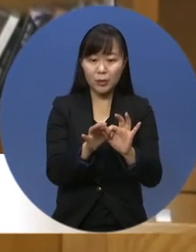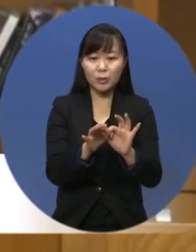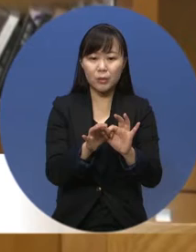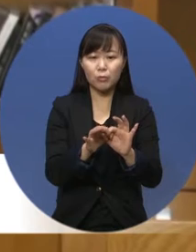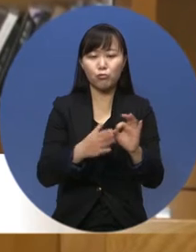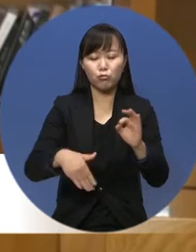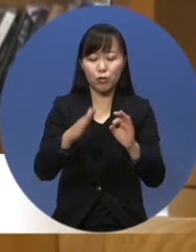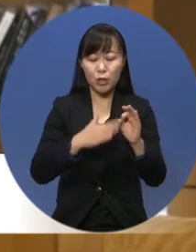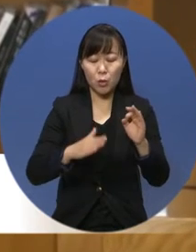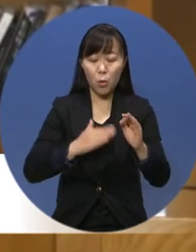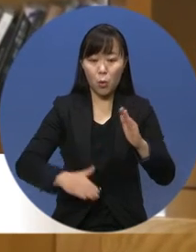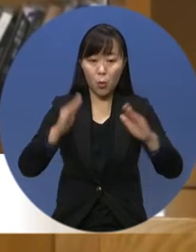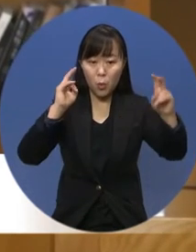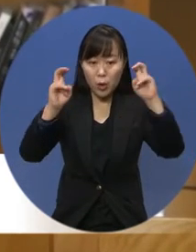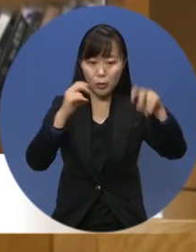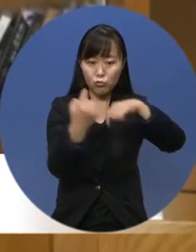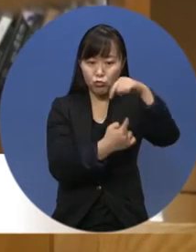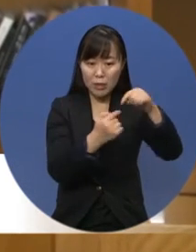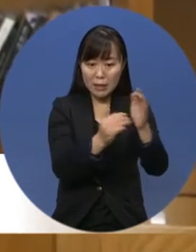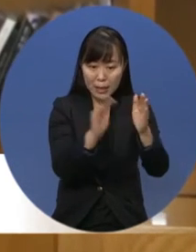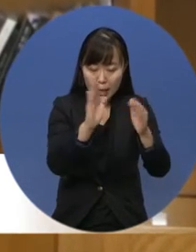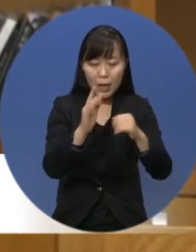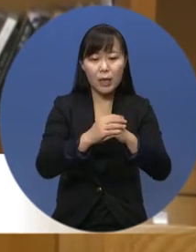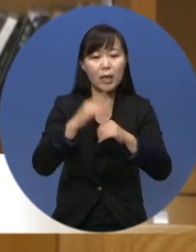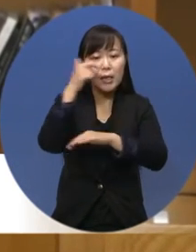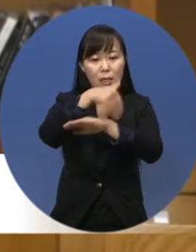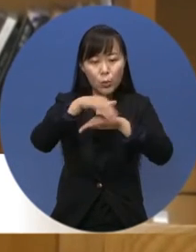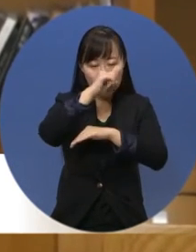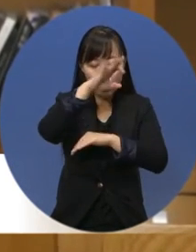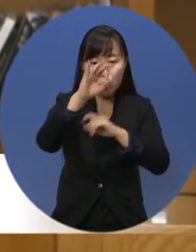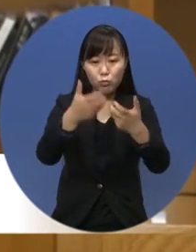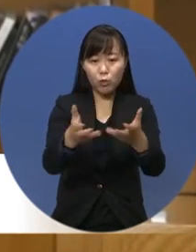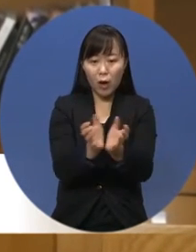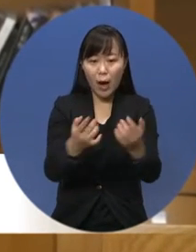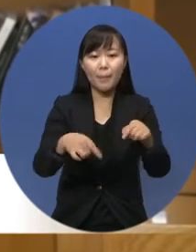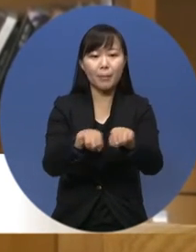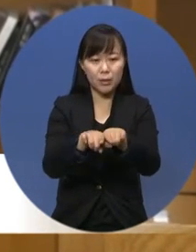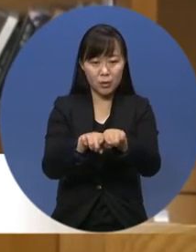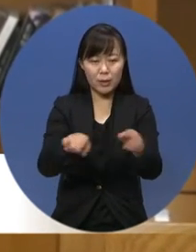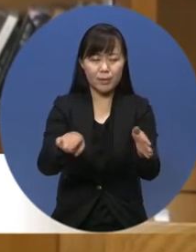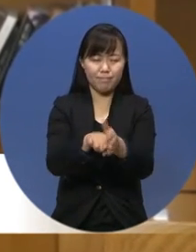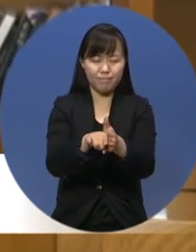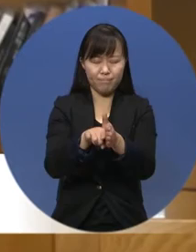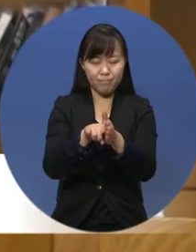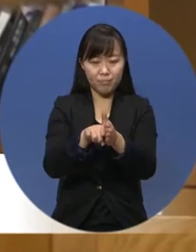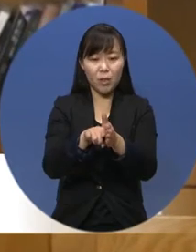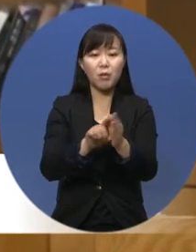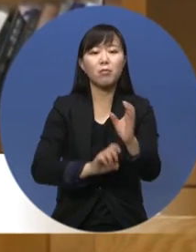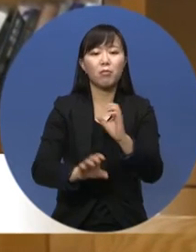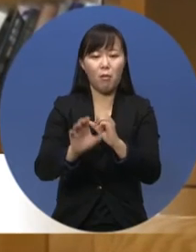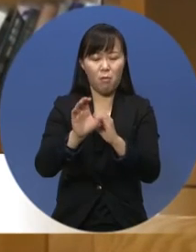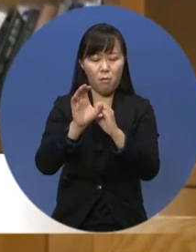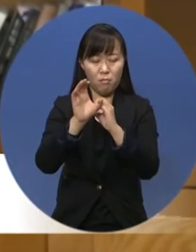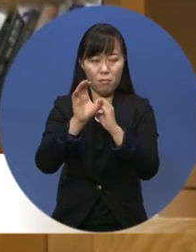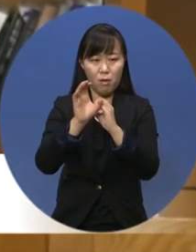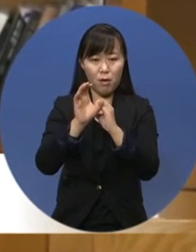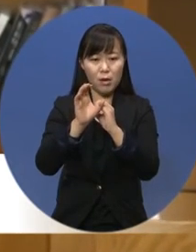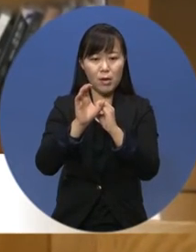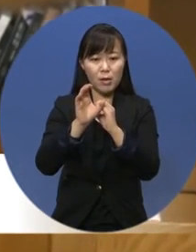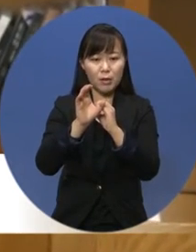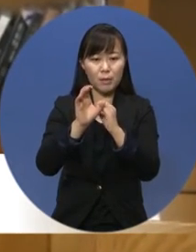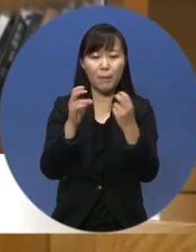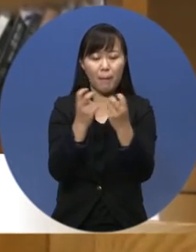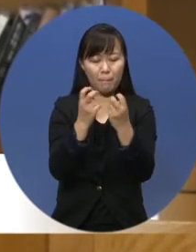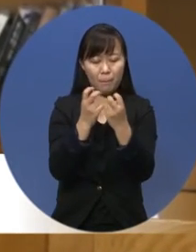단순히 저희 공단에서 운영하는 것이 아닌 기획재정부와 함께 함으로 인해서 그 신뢰성과 더 무게감을 더 높일